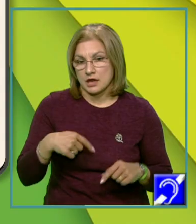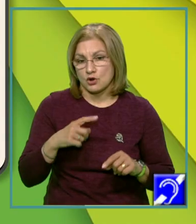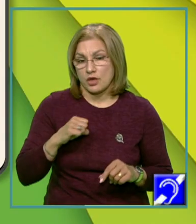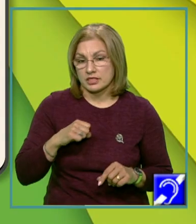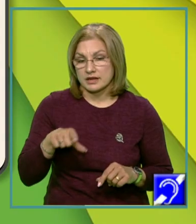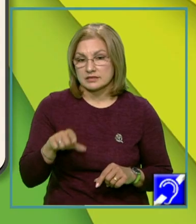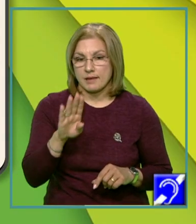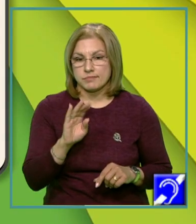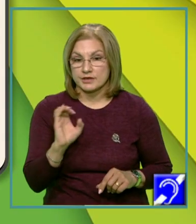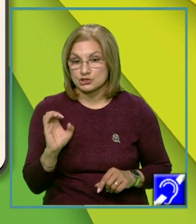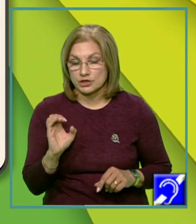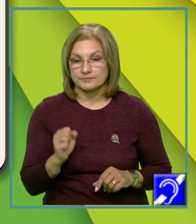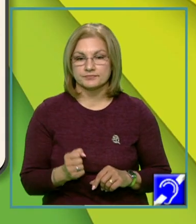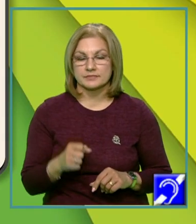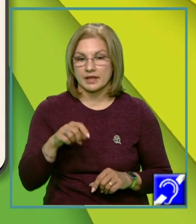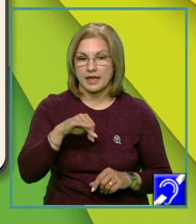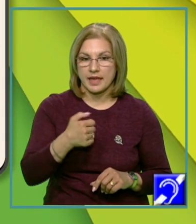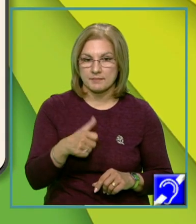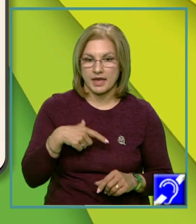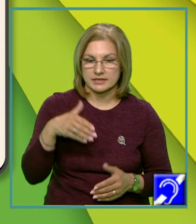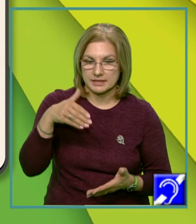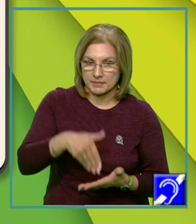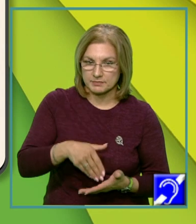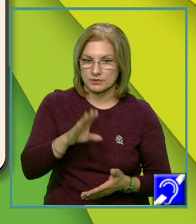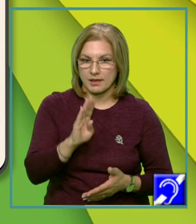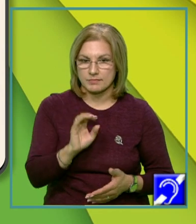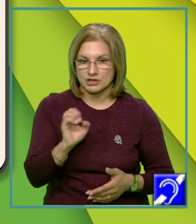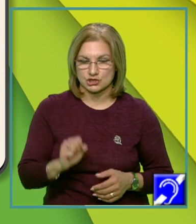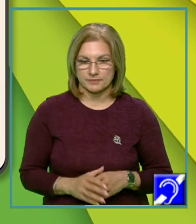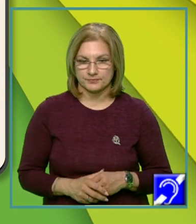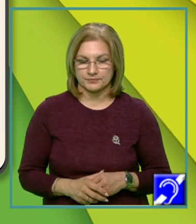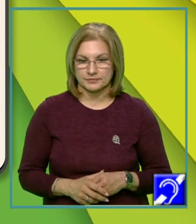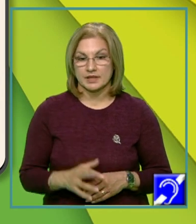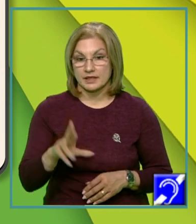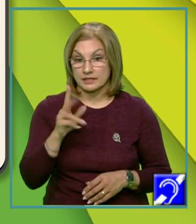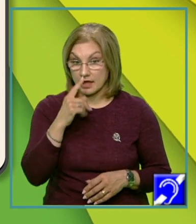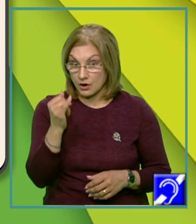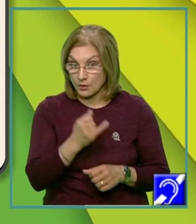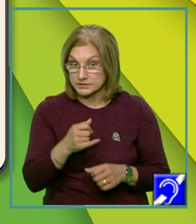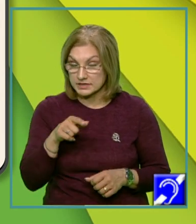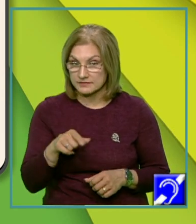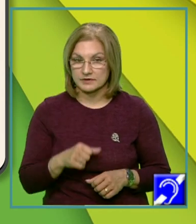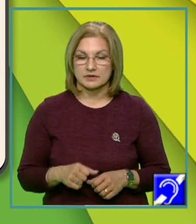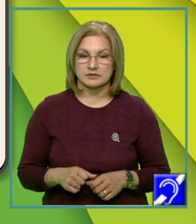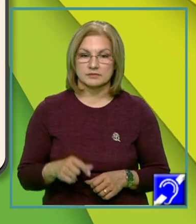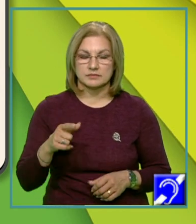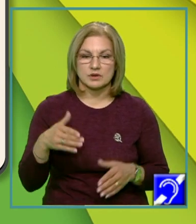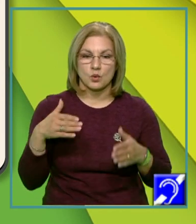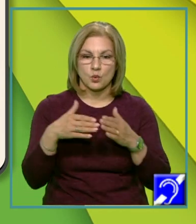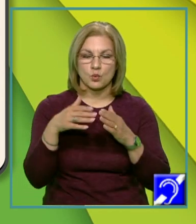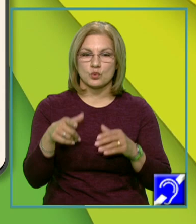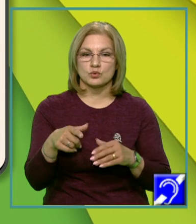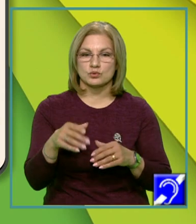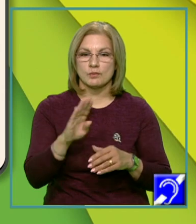Deci Ema este perpendiculară pe BC dar observăm că unghiul b c